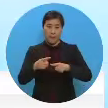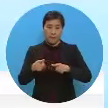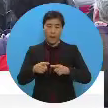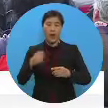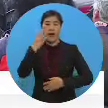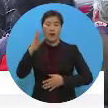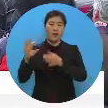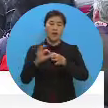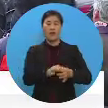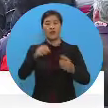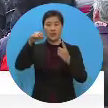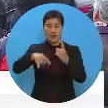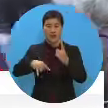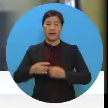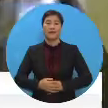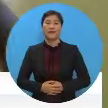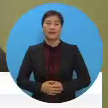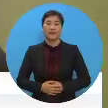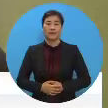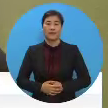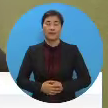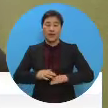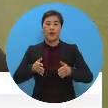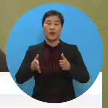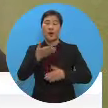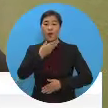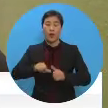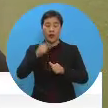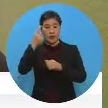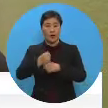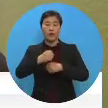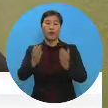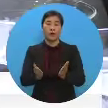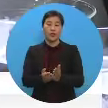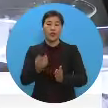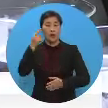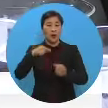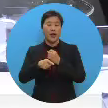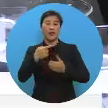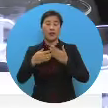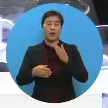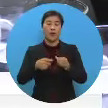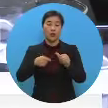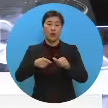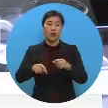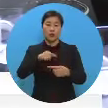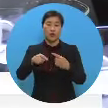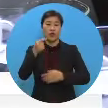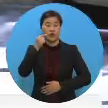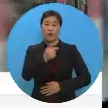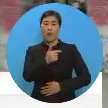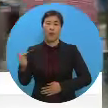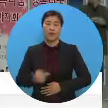직무수행평가에서 4개월째 1위를 차지했습니다. 전라남도 보건환경연구원이 과학체험교실을 운영해 좋은 반응을 얻고